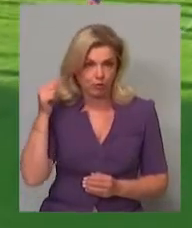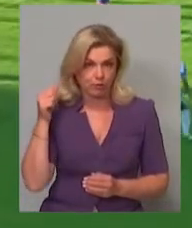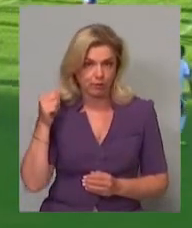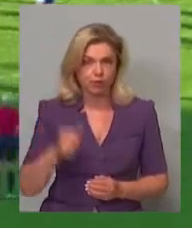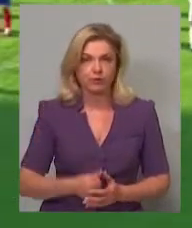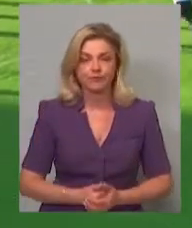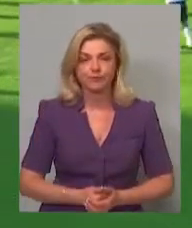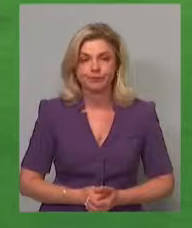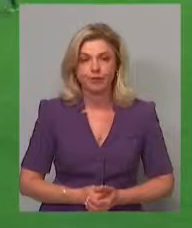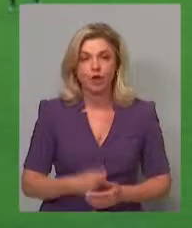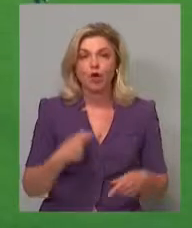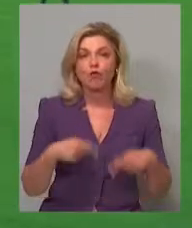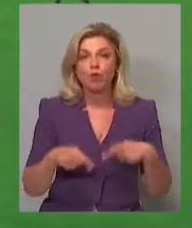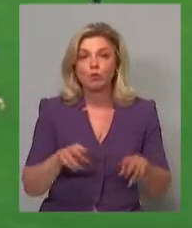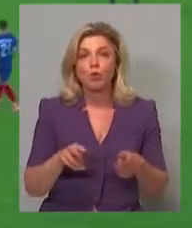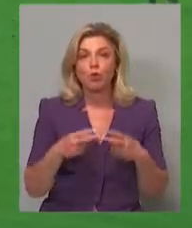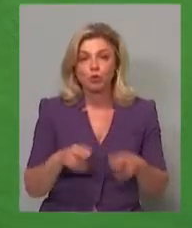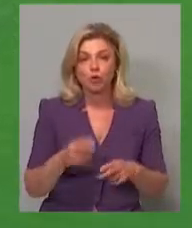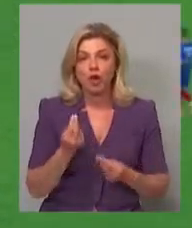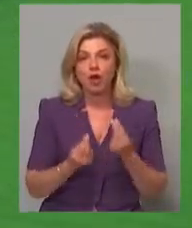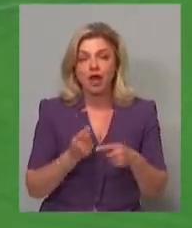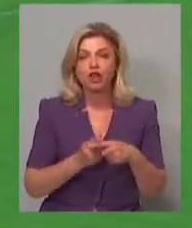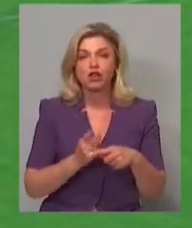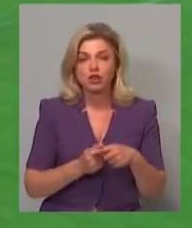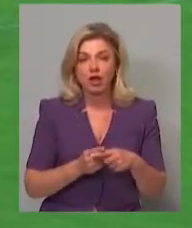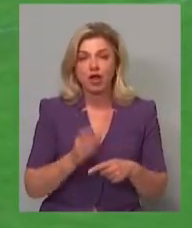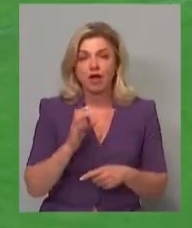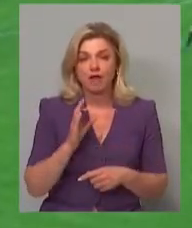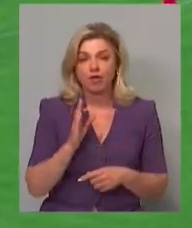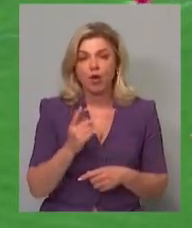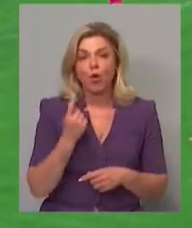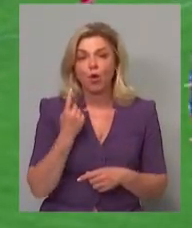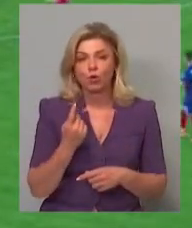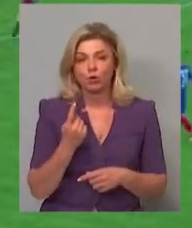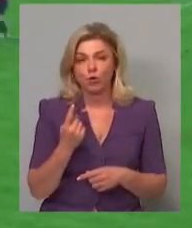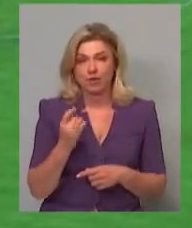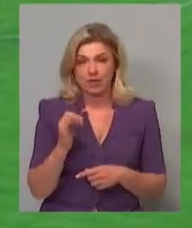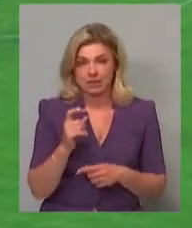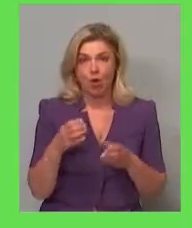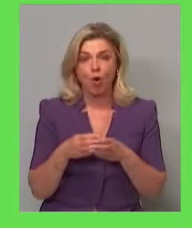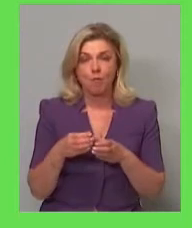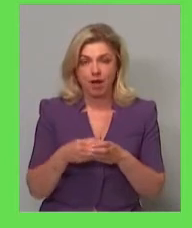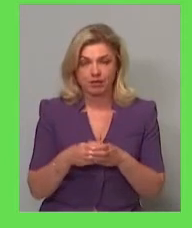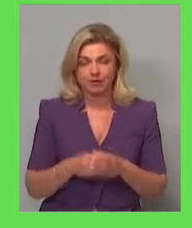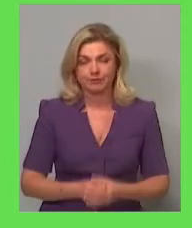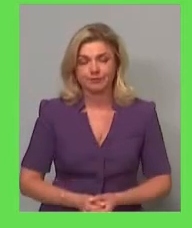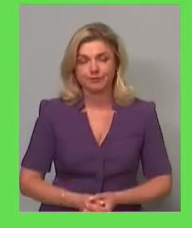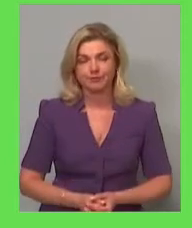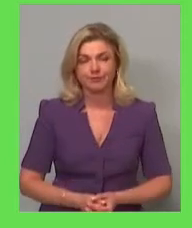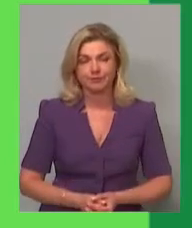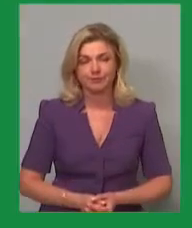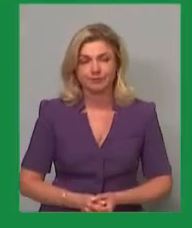Футбольний клуб «Миколаїв» зіграв внічию у виїзному матчі з одним із претендентів на підвищення у класі.